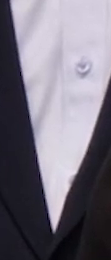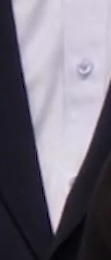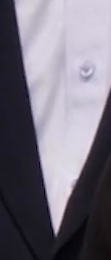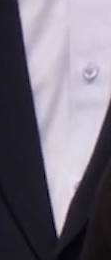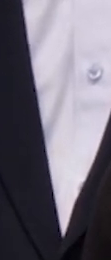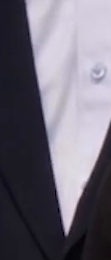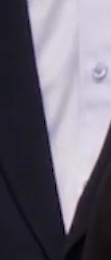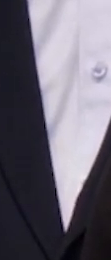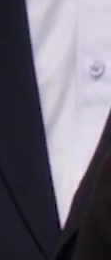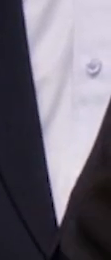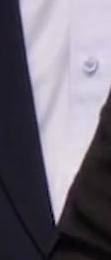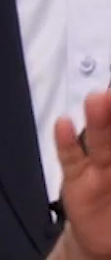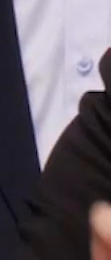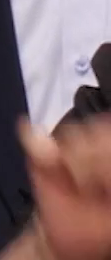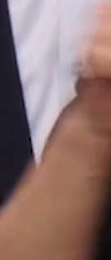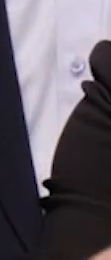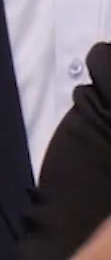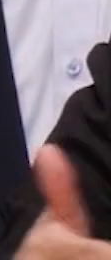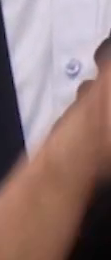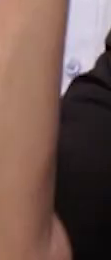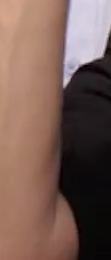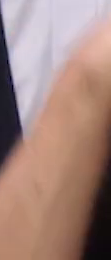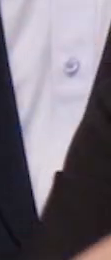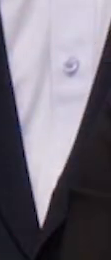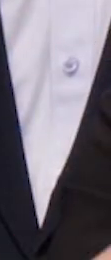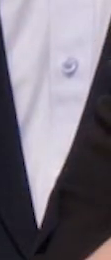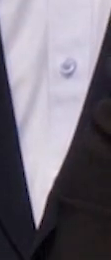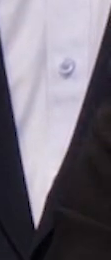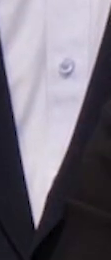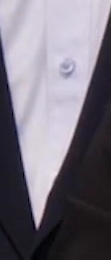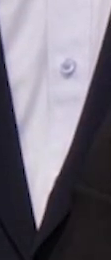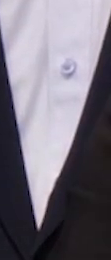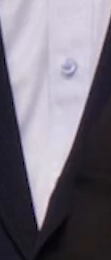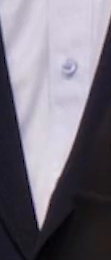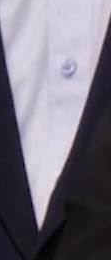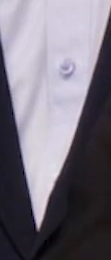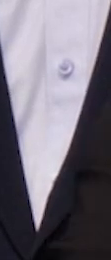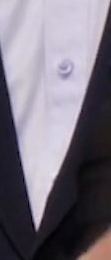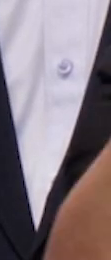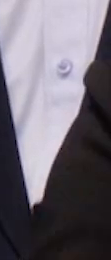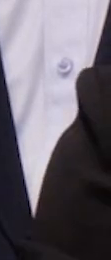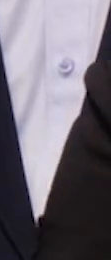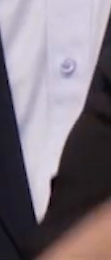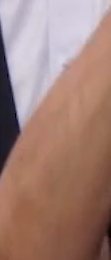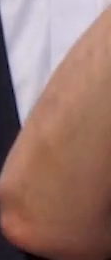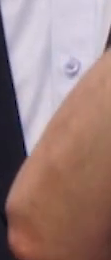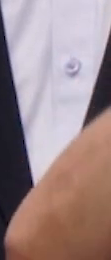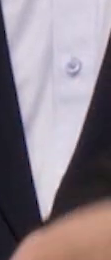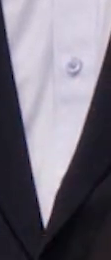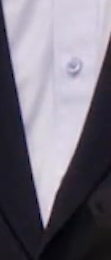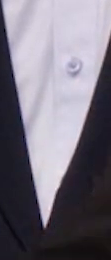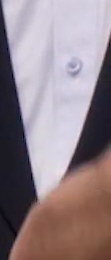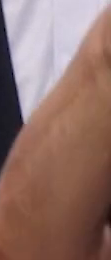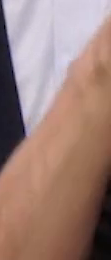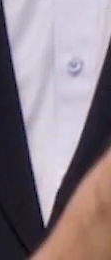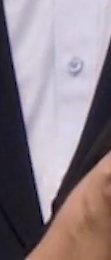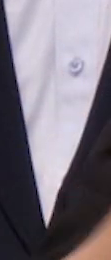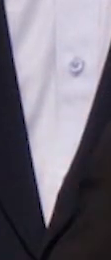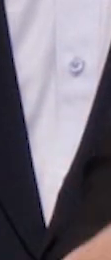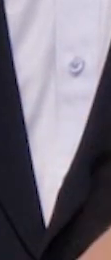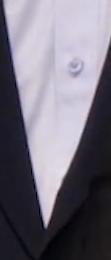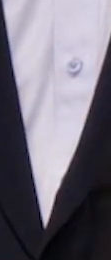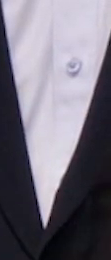어느 해보다 무더운 올여름 우리 바다를 찾아주십시오. 대한민국 지중해 남해안, 대한민국